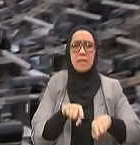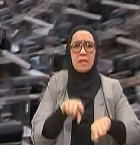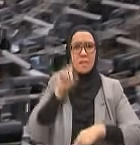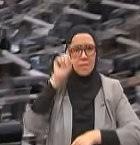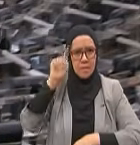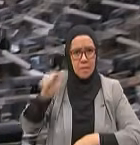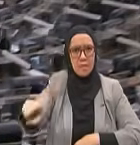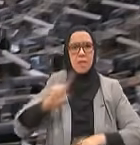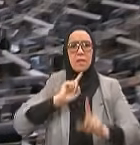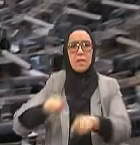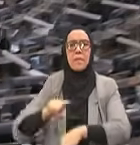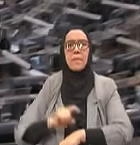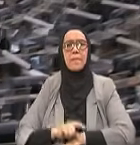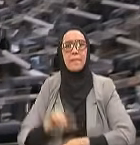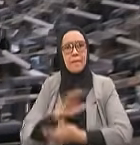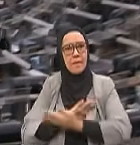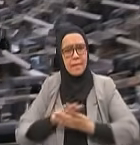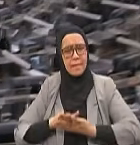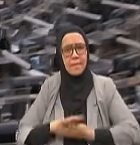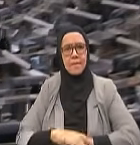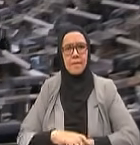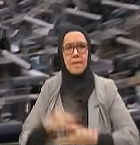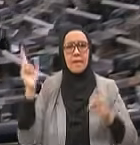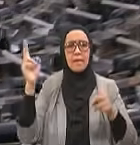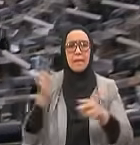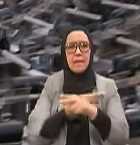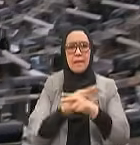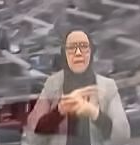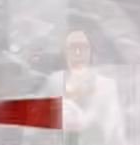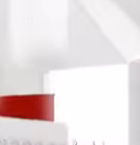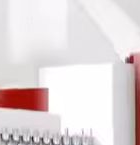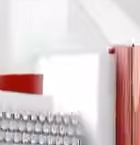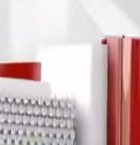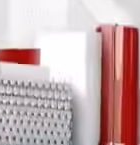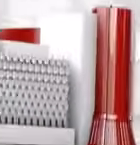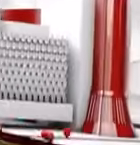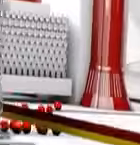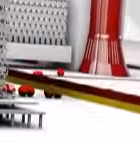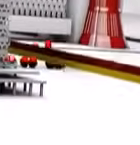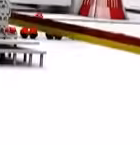di dijawab jitu kelereng khas tetapi jitu